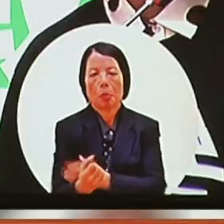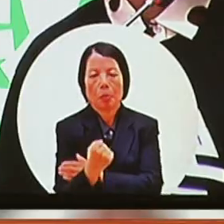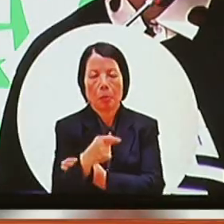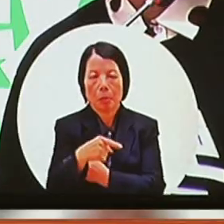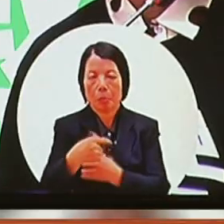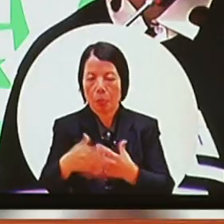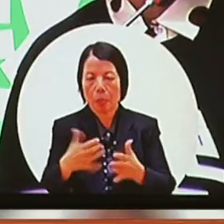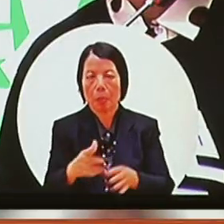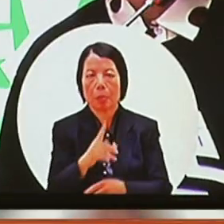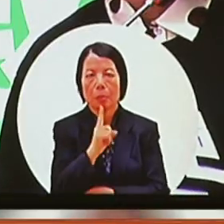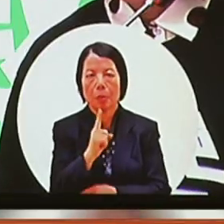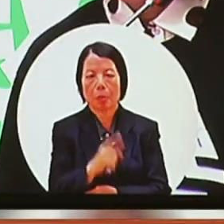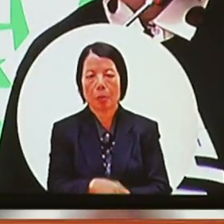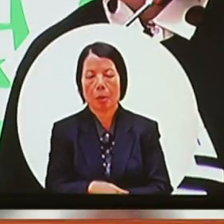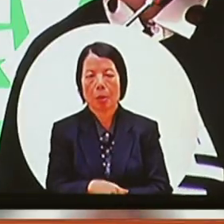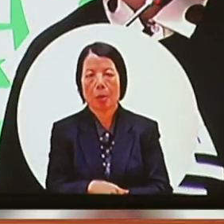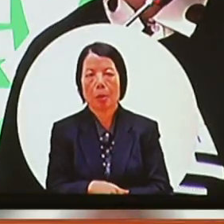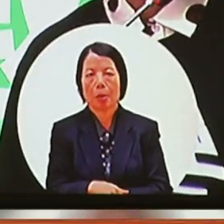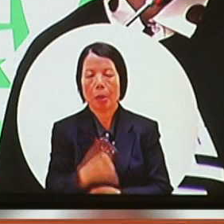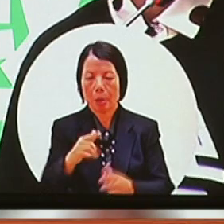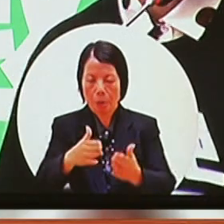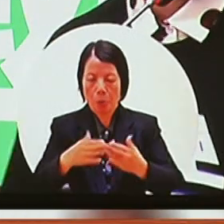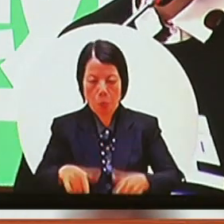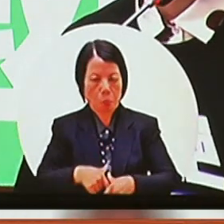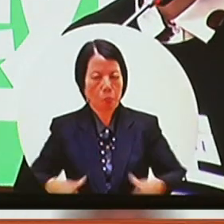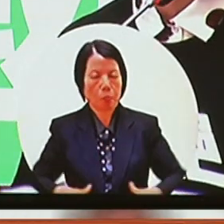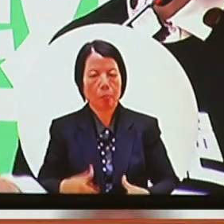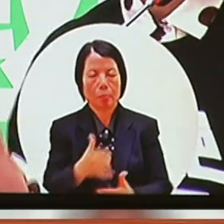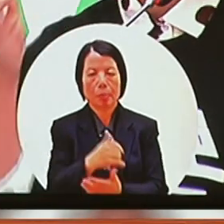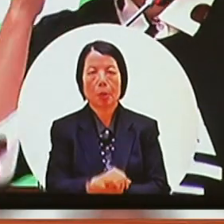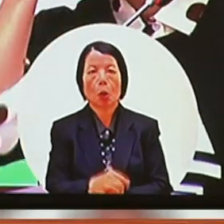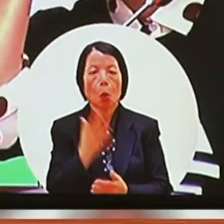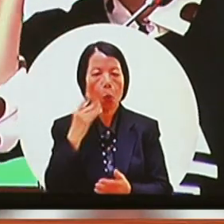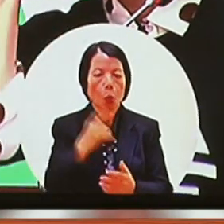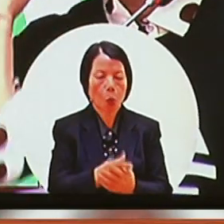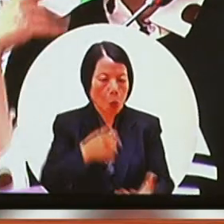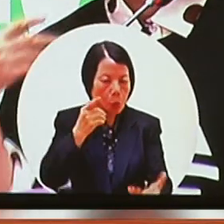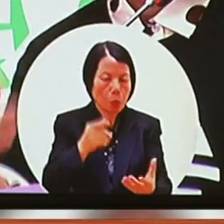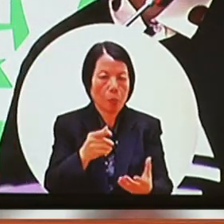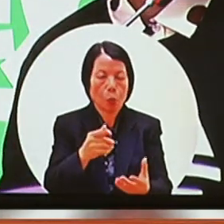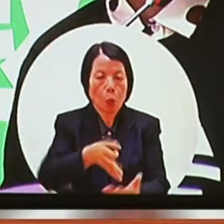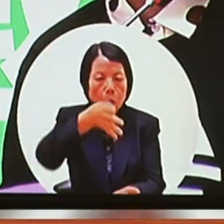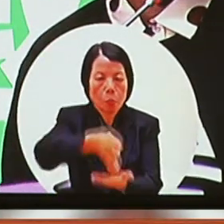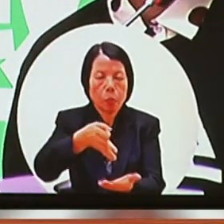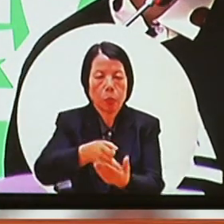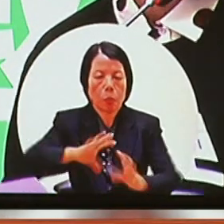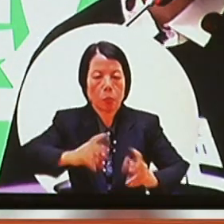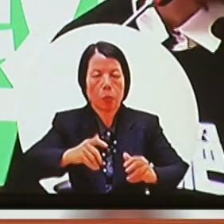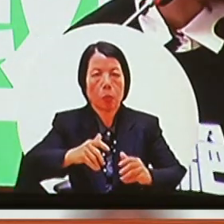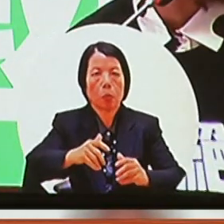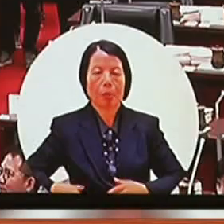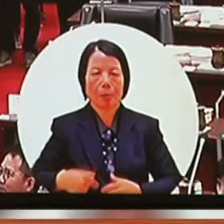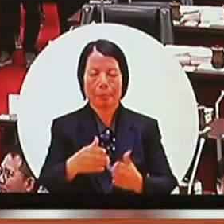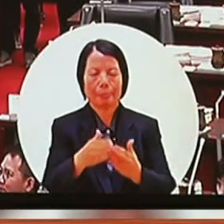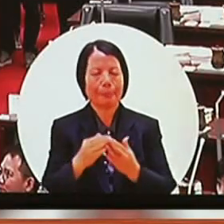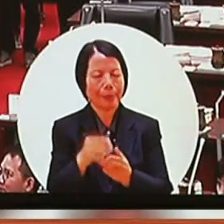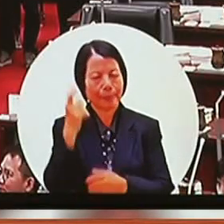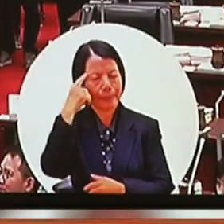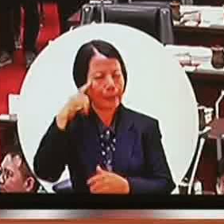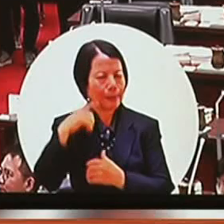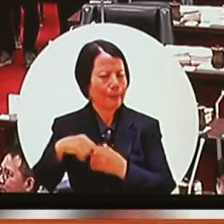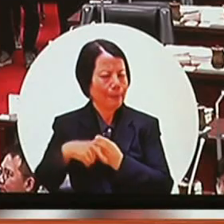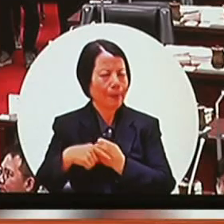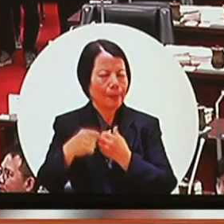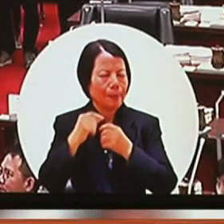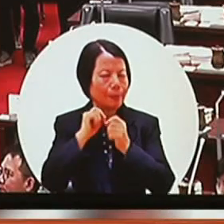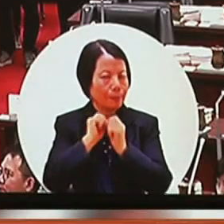议。扫来民进党议员送黄袍给伊，轮流甲逼问2020到底有要选总统无？韩